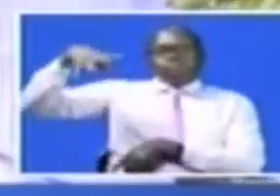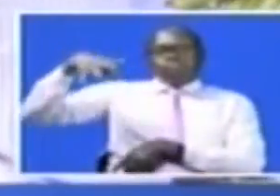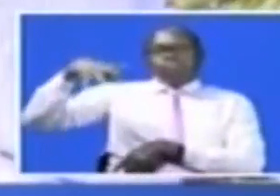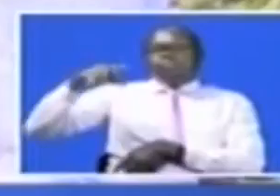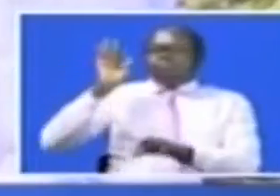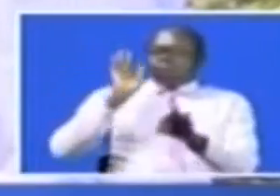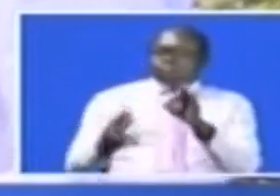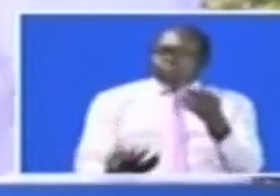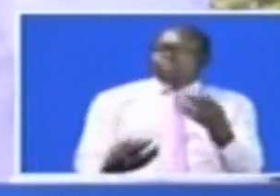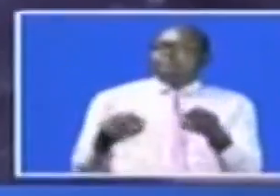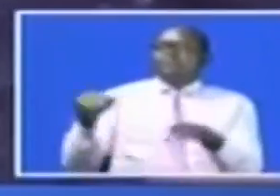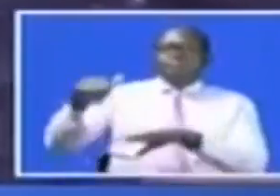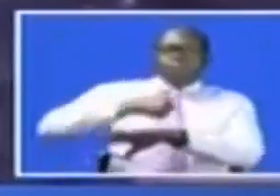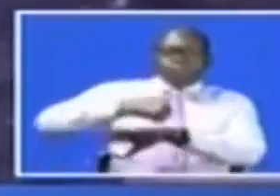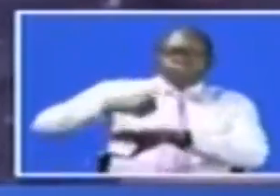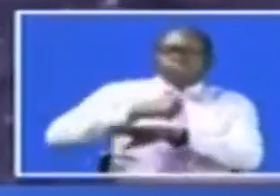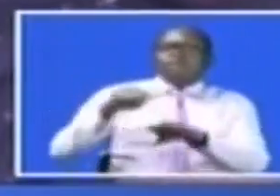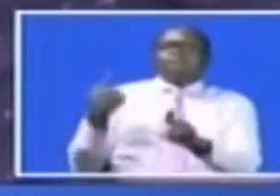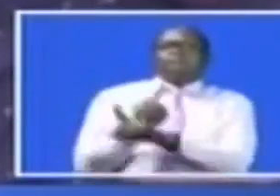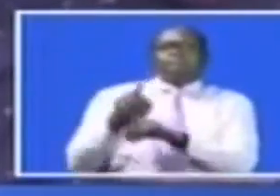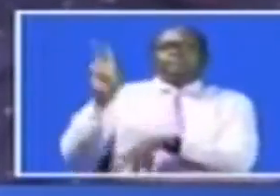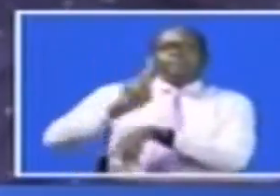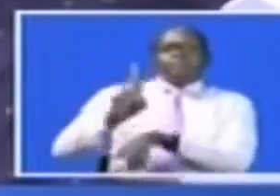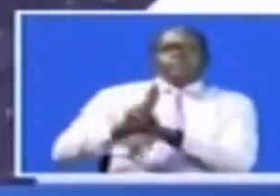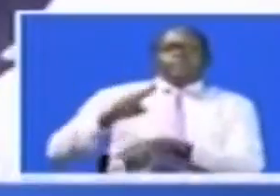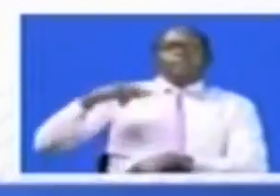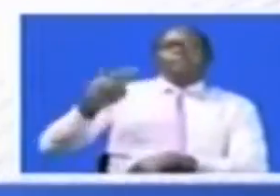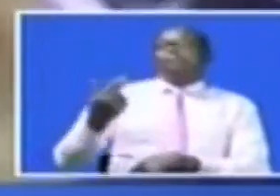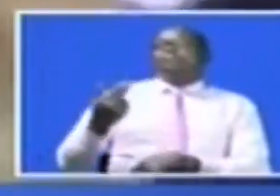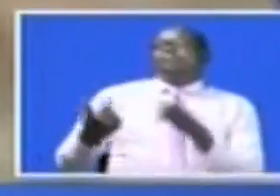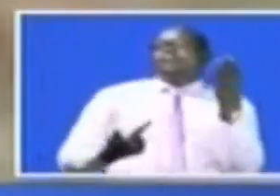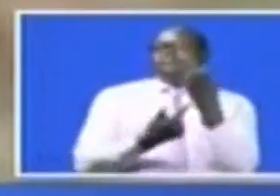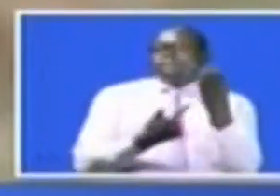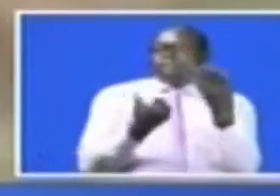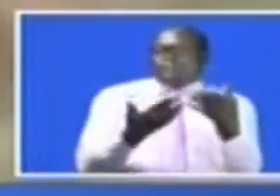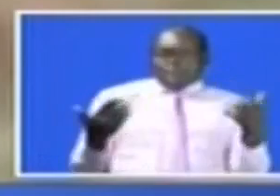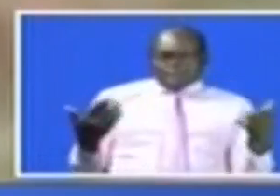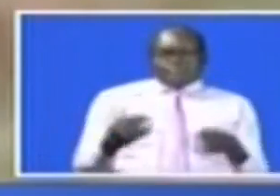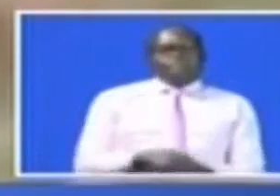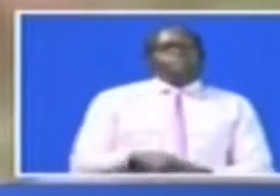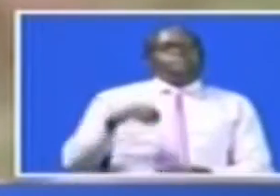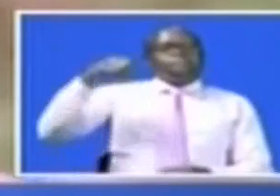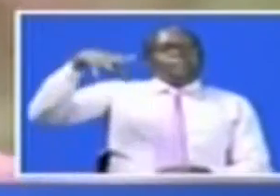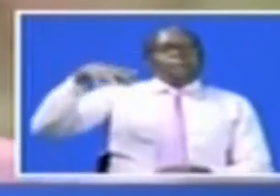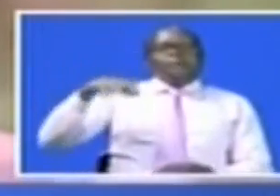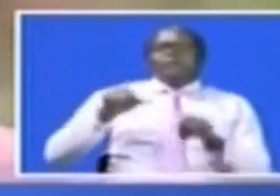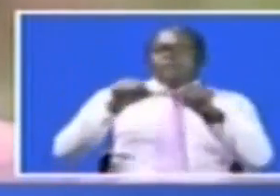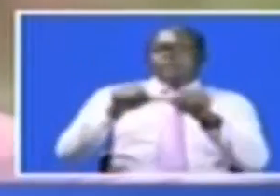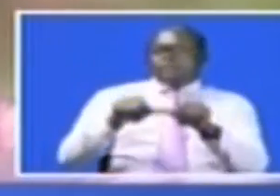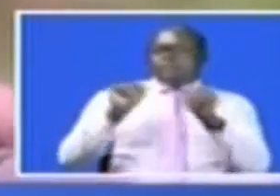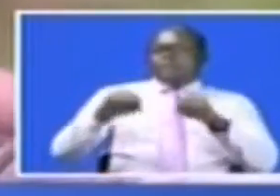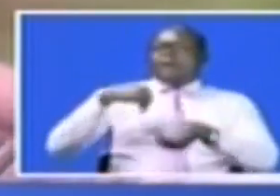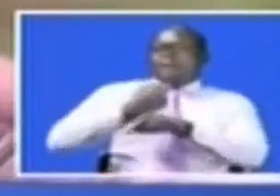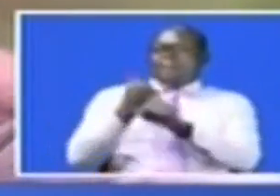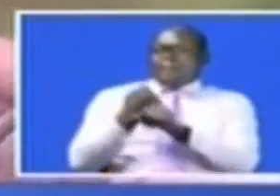mwanga, kuwasha jokofu na kupiga pasi pamoja na kuwasha vifaa mbalimbali vya kielektroniki kwa pamoja. Umeme wake ni imara